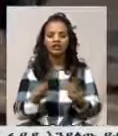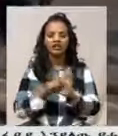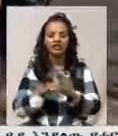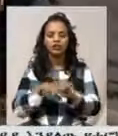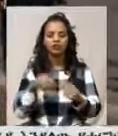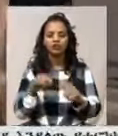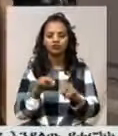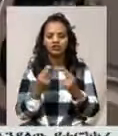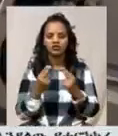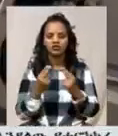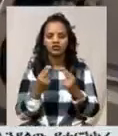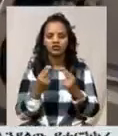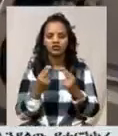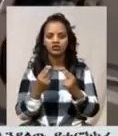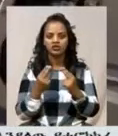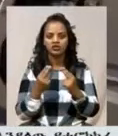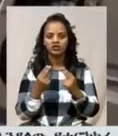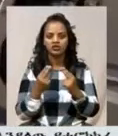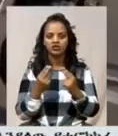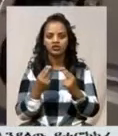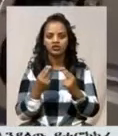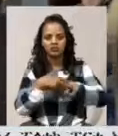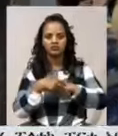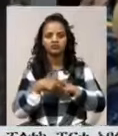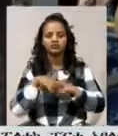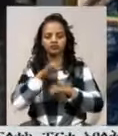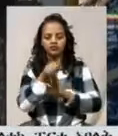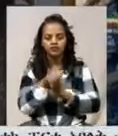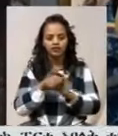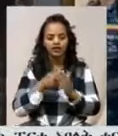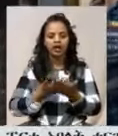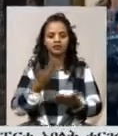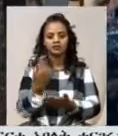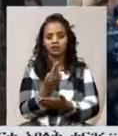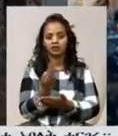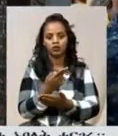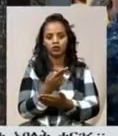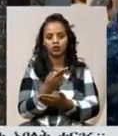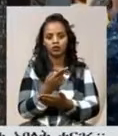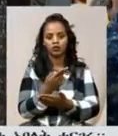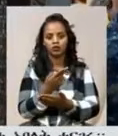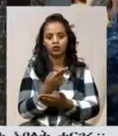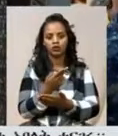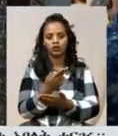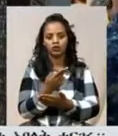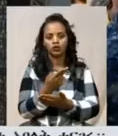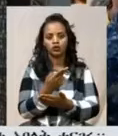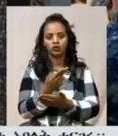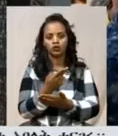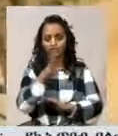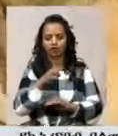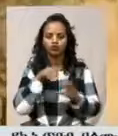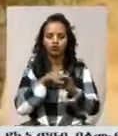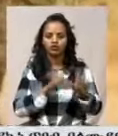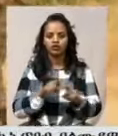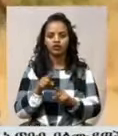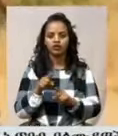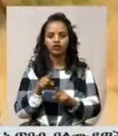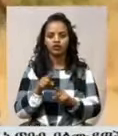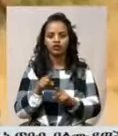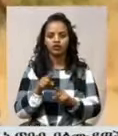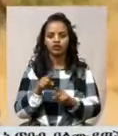ቡድኑ ርዝራዦች ከድሃ ኢትዮጵያውያን ዘርፈው በውጭ ያሸሹትን ሀብት በመጠቀምም በውጭ ዲፕሎማሲ ጫና ለመፍጠር በውስጥ ደግሞ